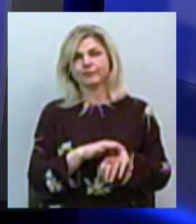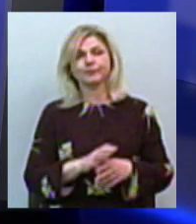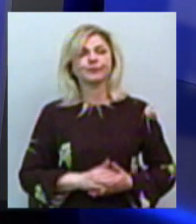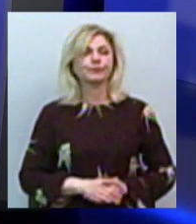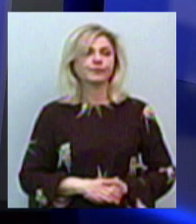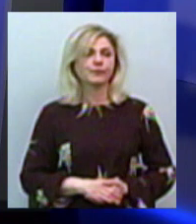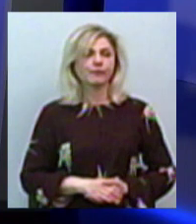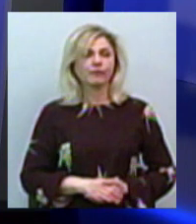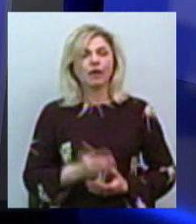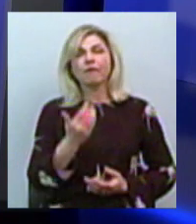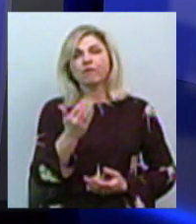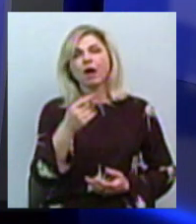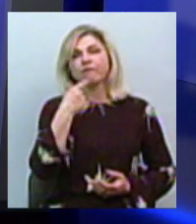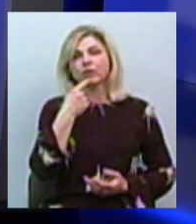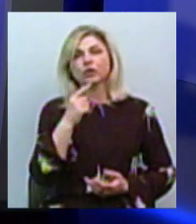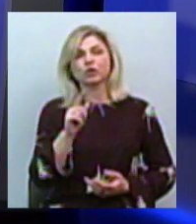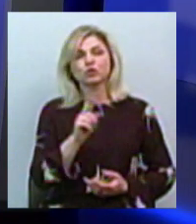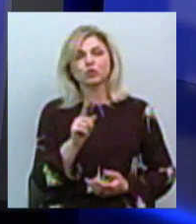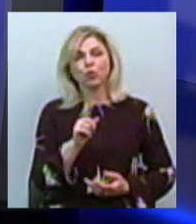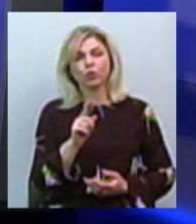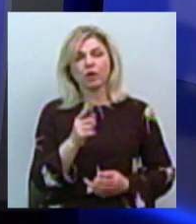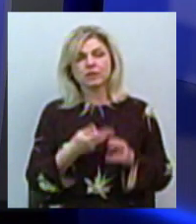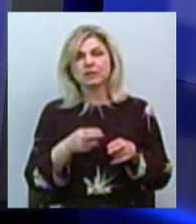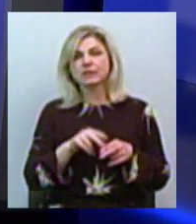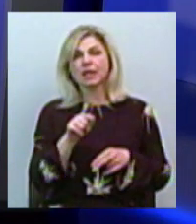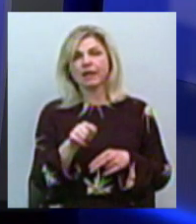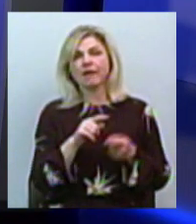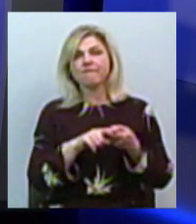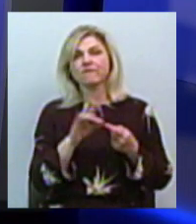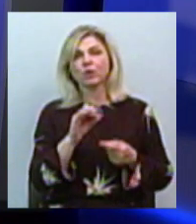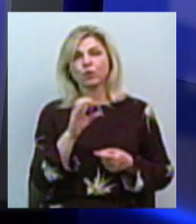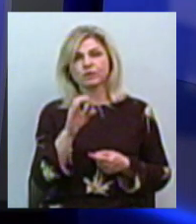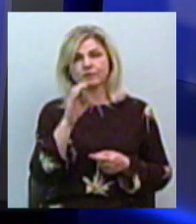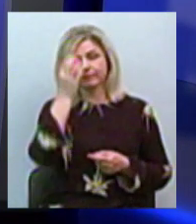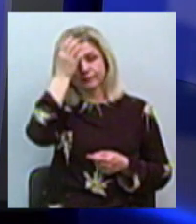Світлана Федорівна, ви зазначили, що цей вірус, він